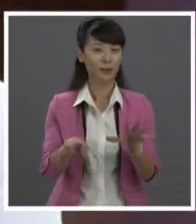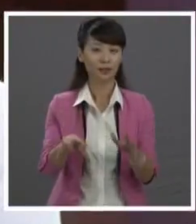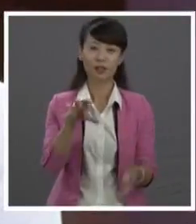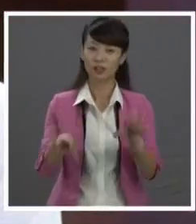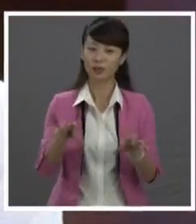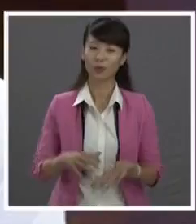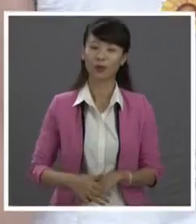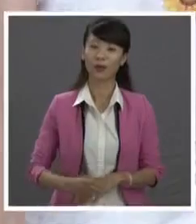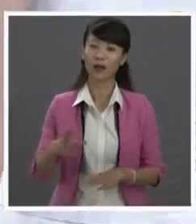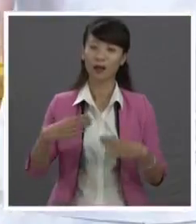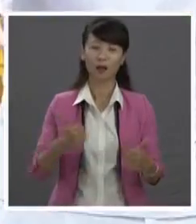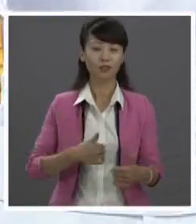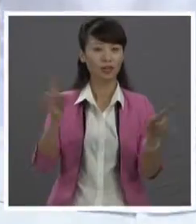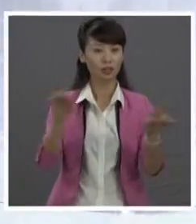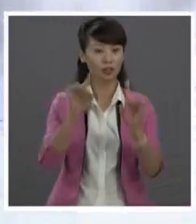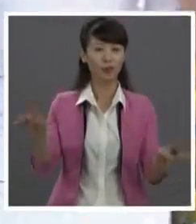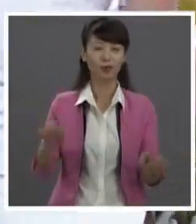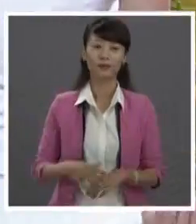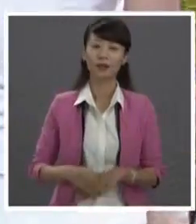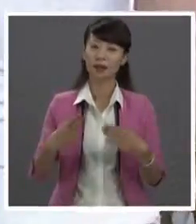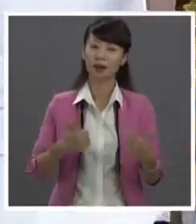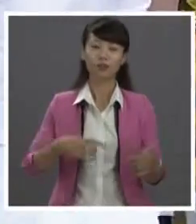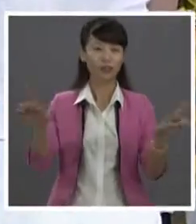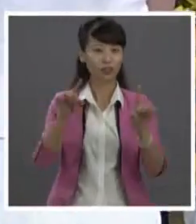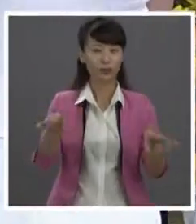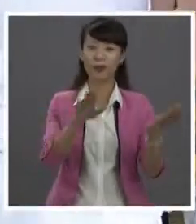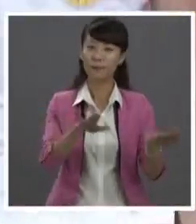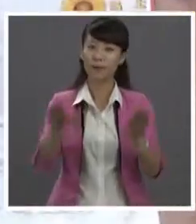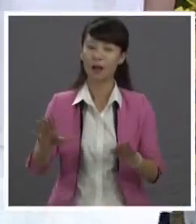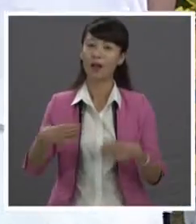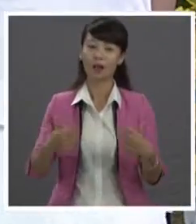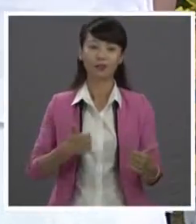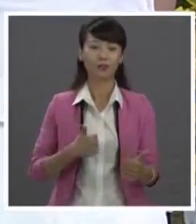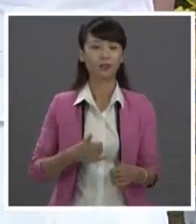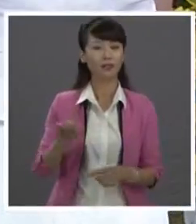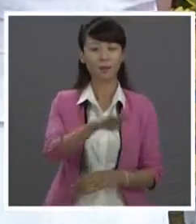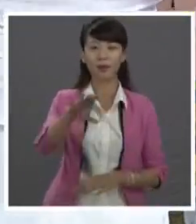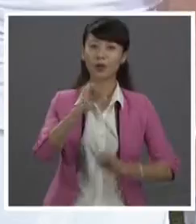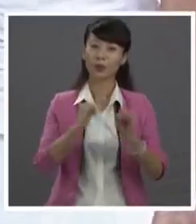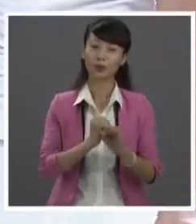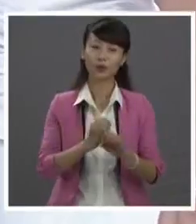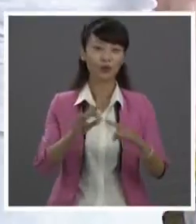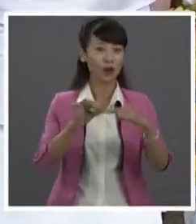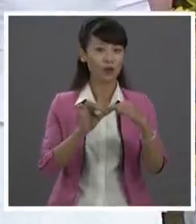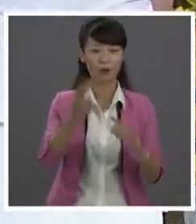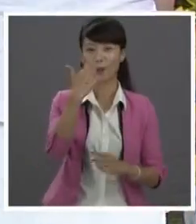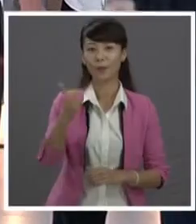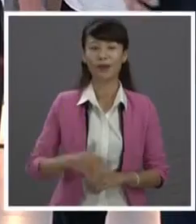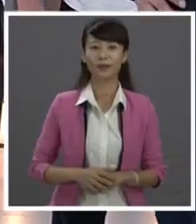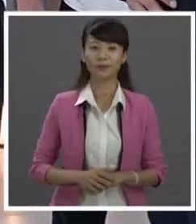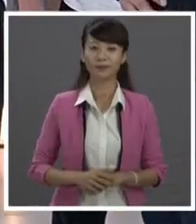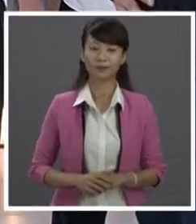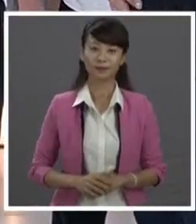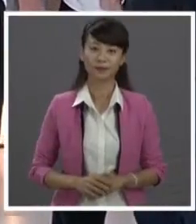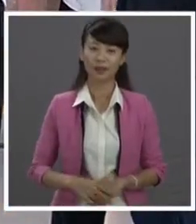同样一个动作，老师指挥的慢，他做的动作都是柔美的。如果同样是 快，想他力度有的话， 他就是有力度。 我